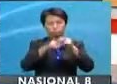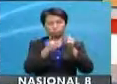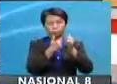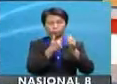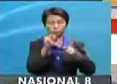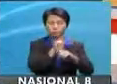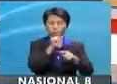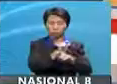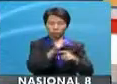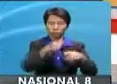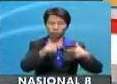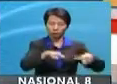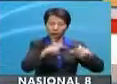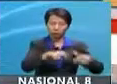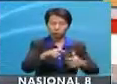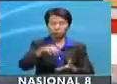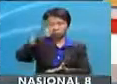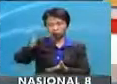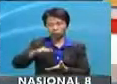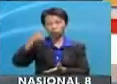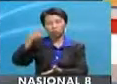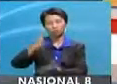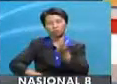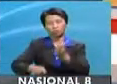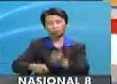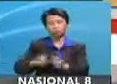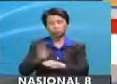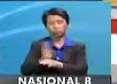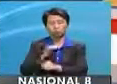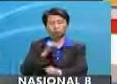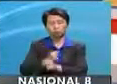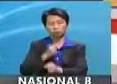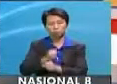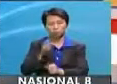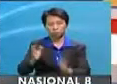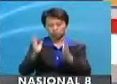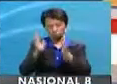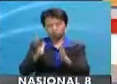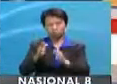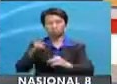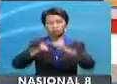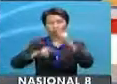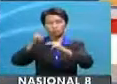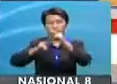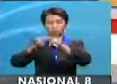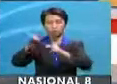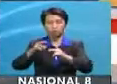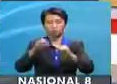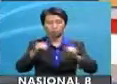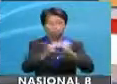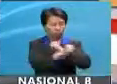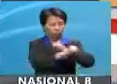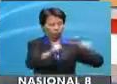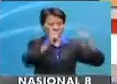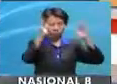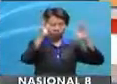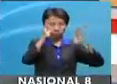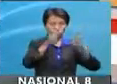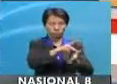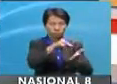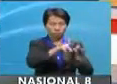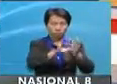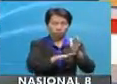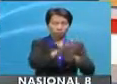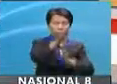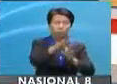kayu dalam negara bagi mengurangkan kos pembinaan, tenaga kerja serta tempoh pembinaan. Sekaligus mempersiapkan negara sebagai hub